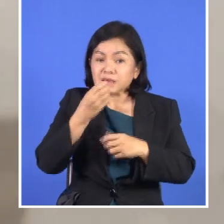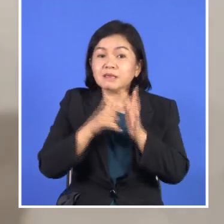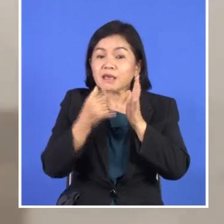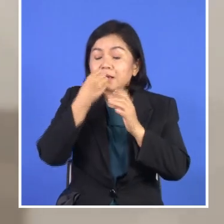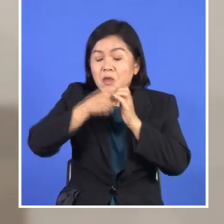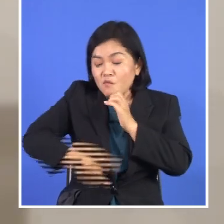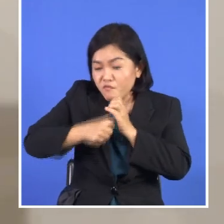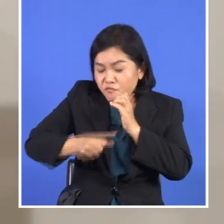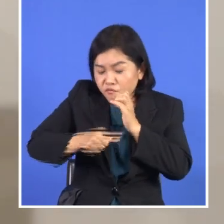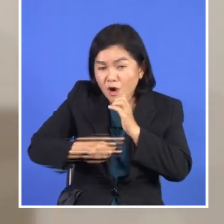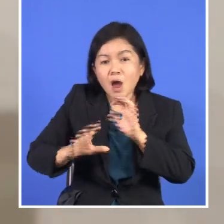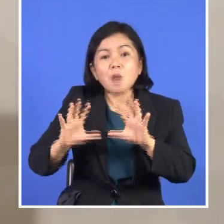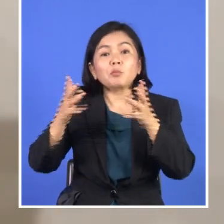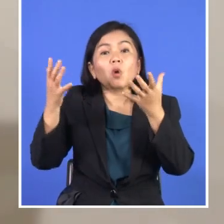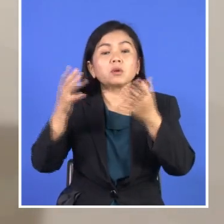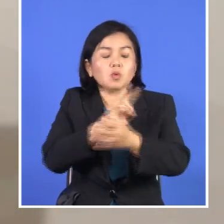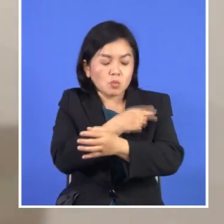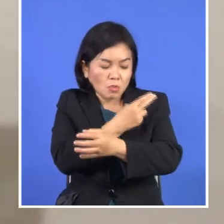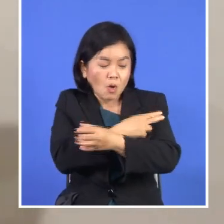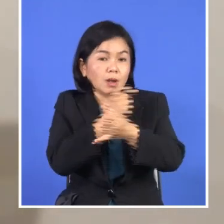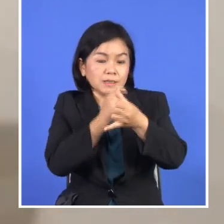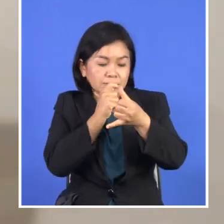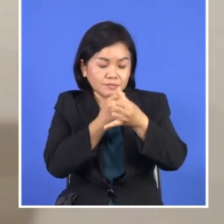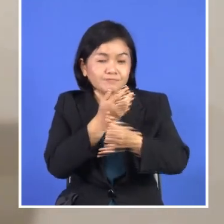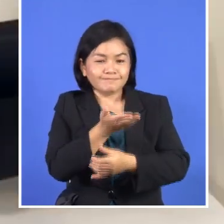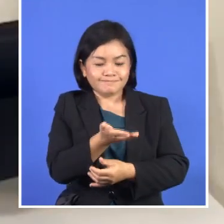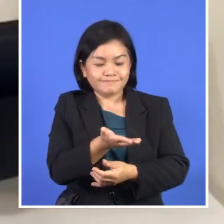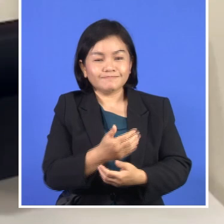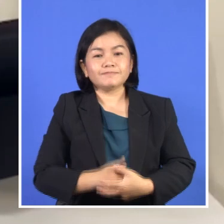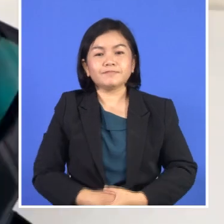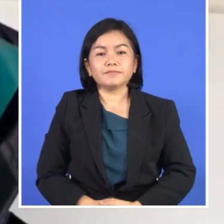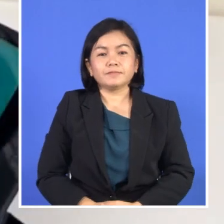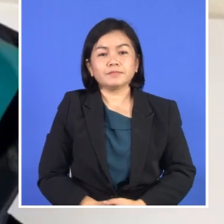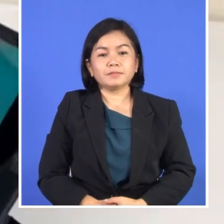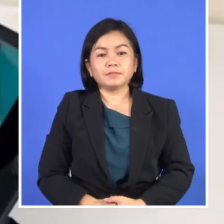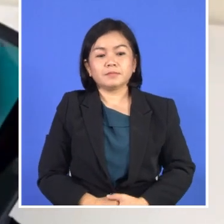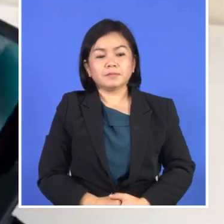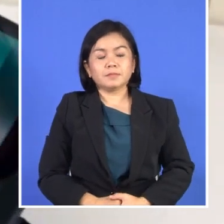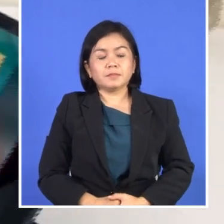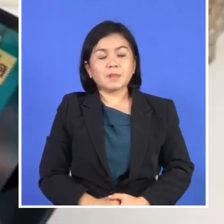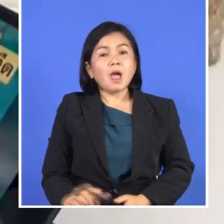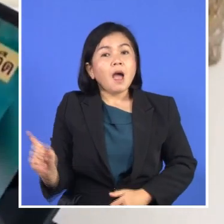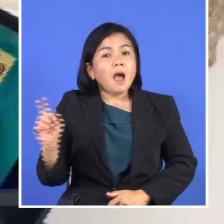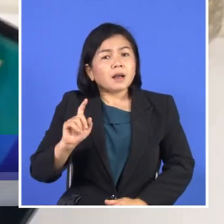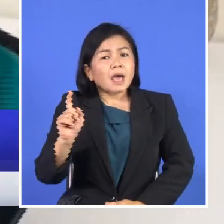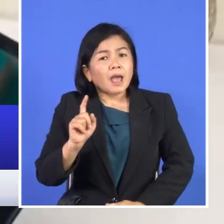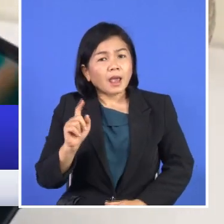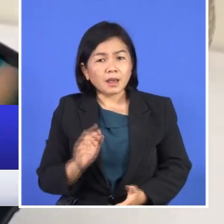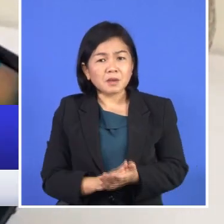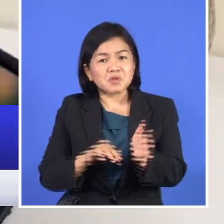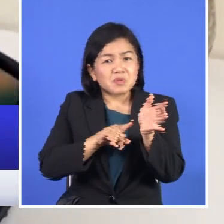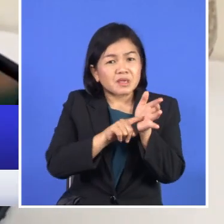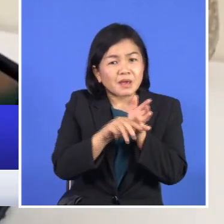ออยู่ฟังหน่อยนะคะเสียงของคุณหมอ นี่มันกระดึบๆอยู ่การที่จะติดพยาธิแบบนี้เนี่ย